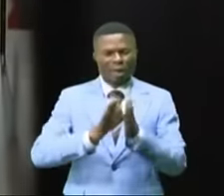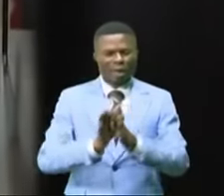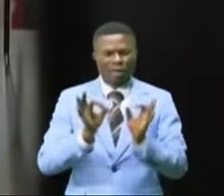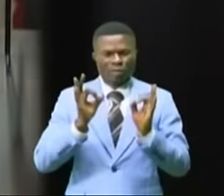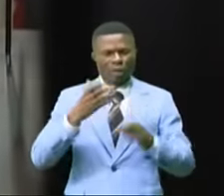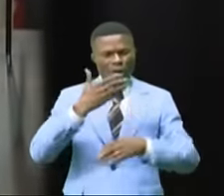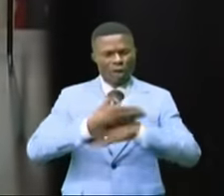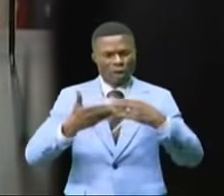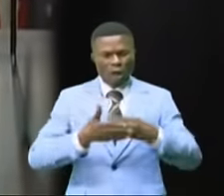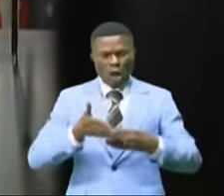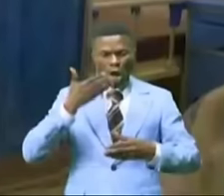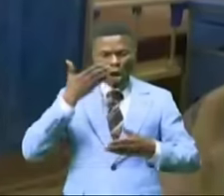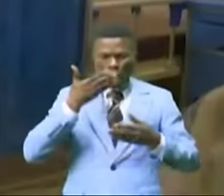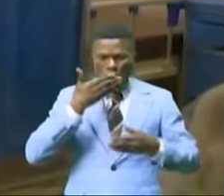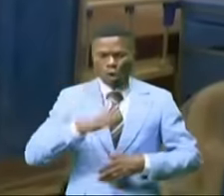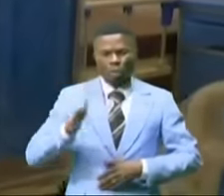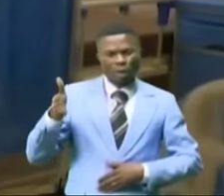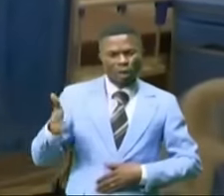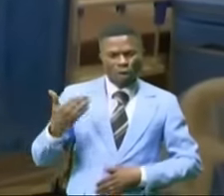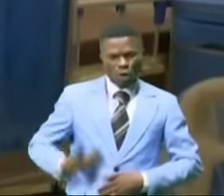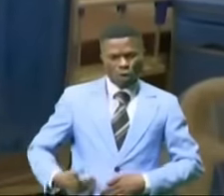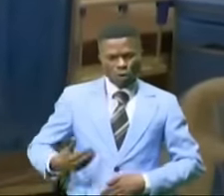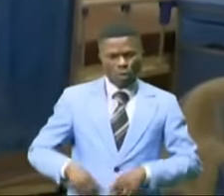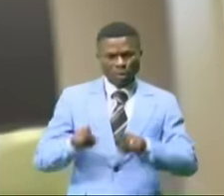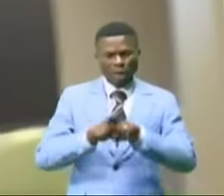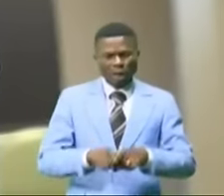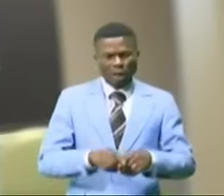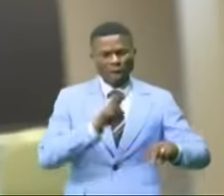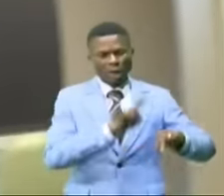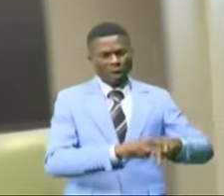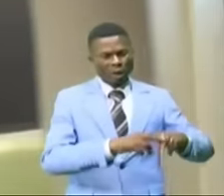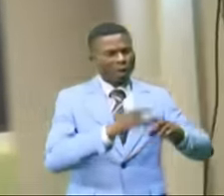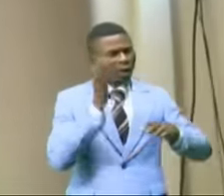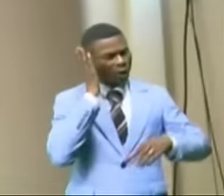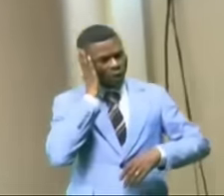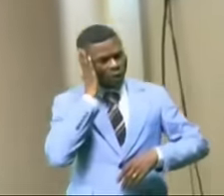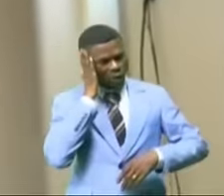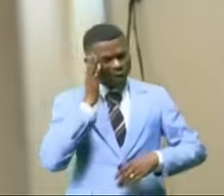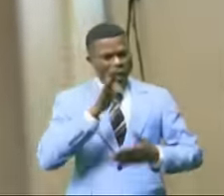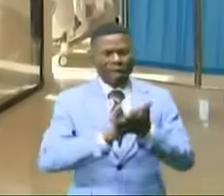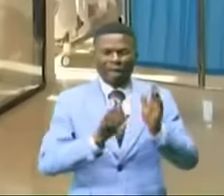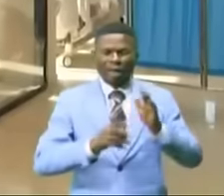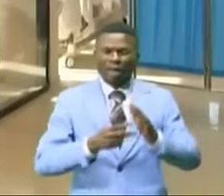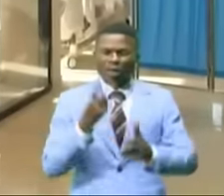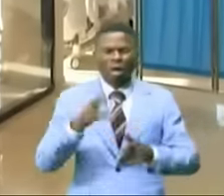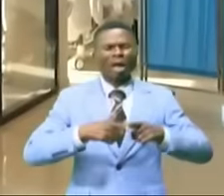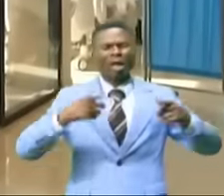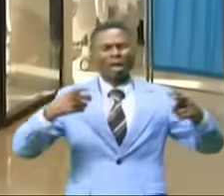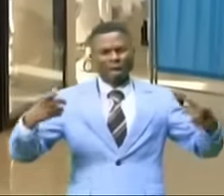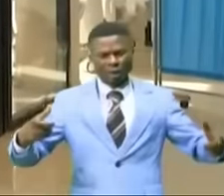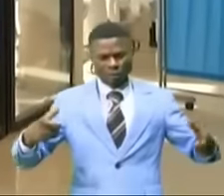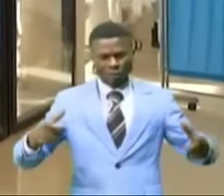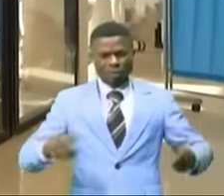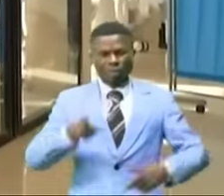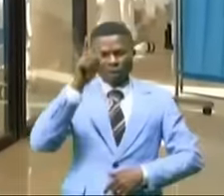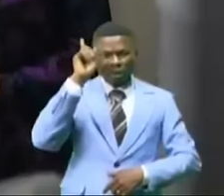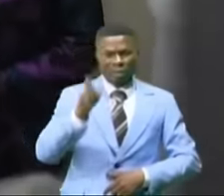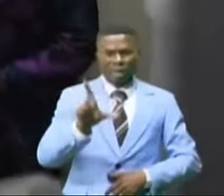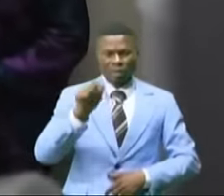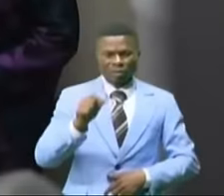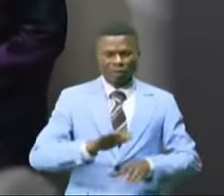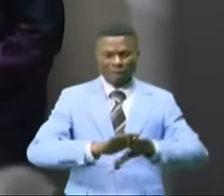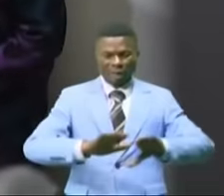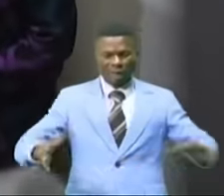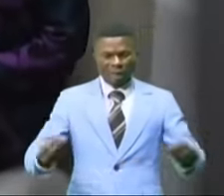la salle des soins, d'opération à celle d'hospitalisation qui double sa capacité d'accueil avec 120 lits.